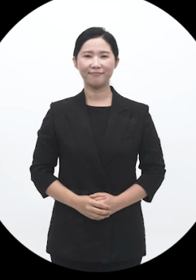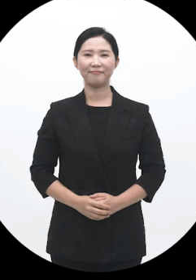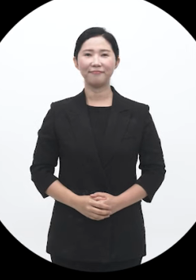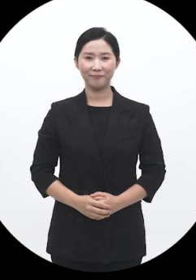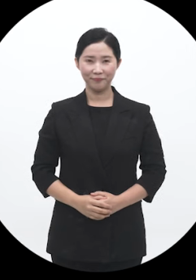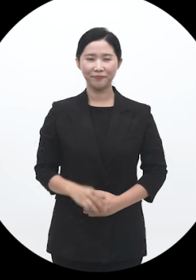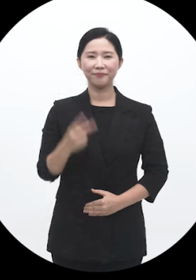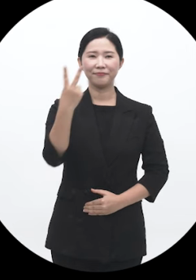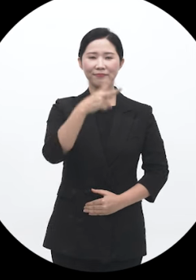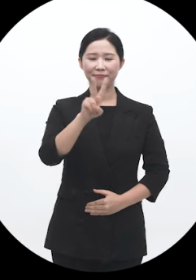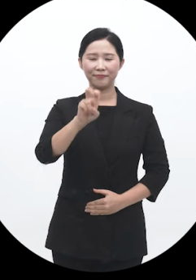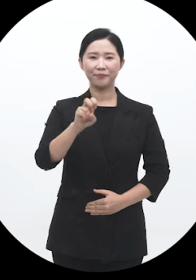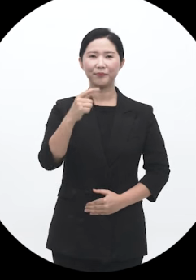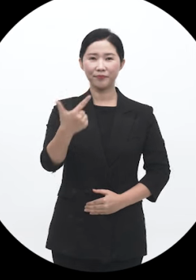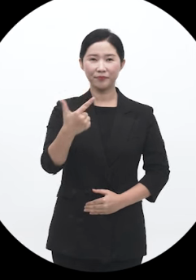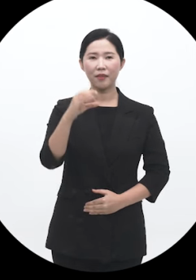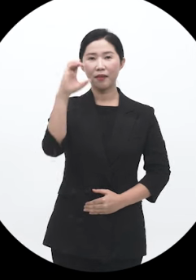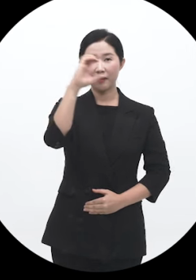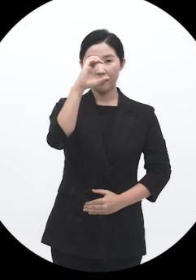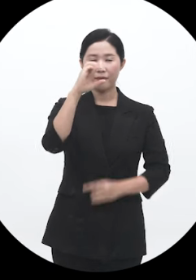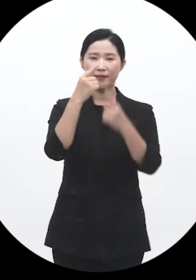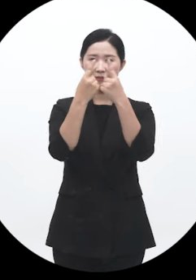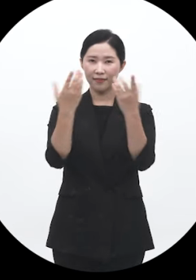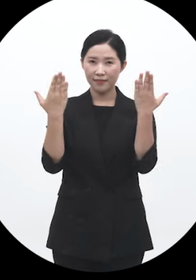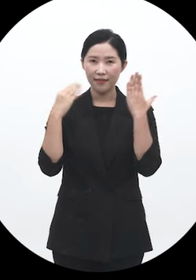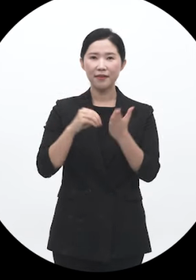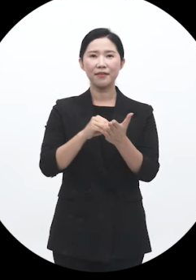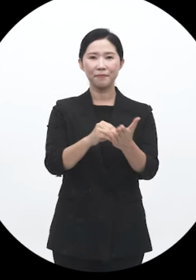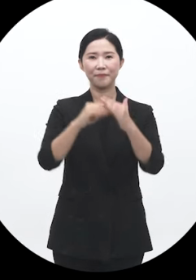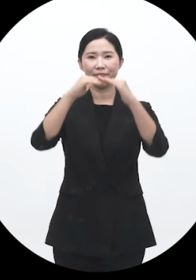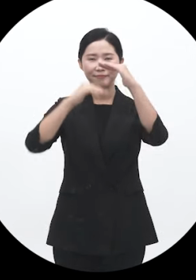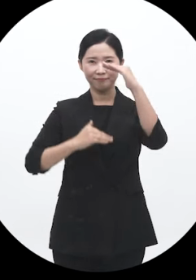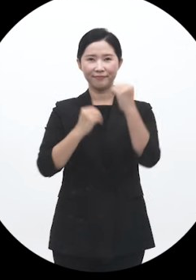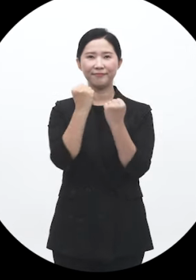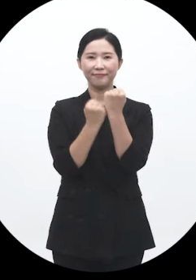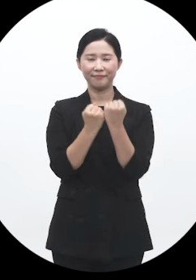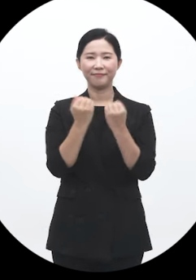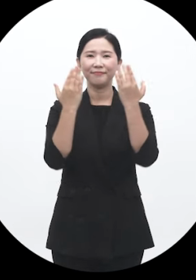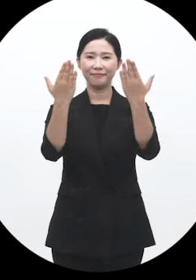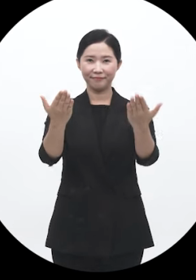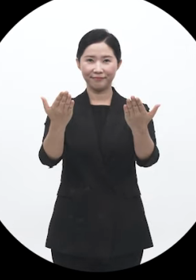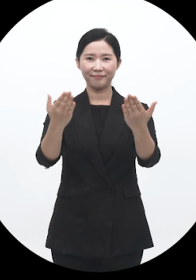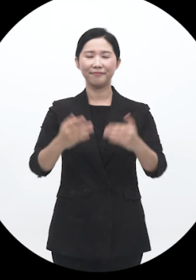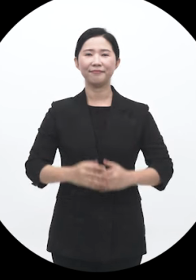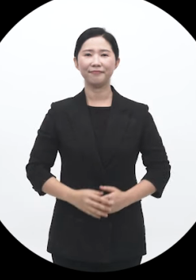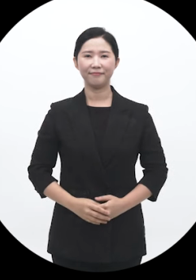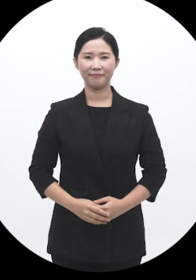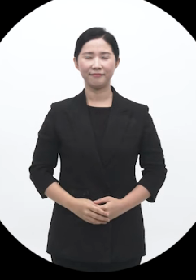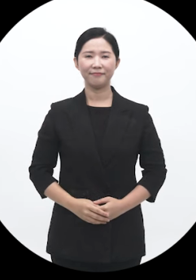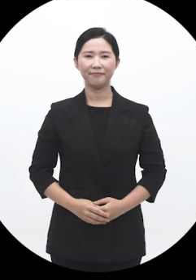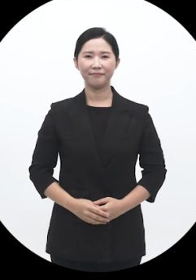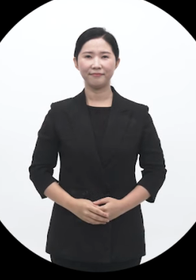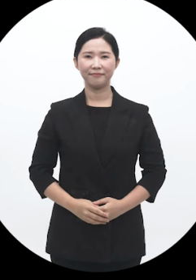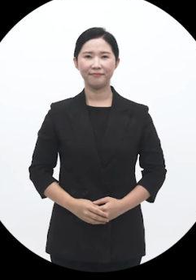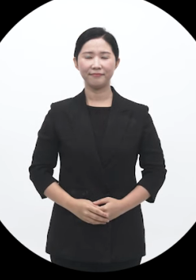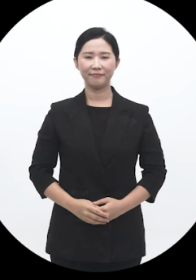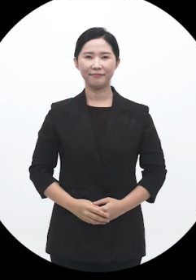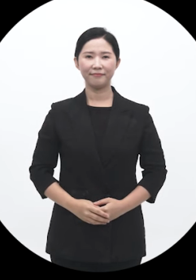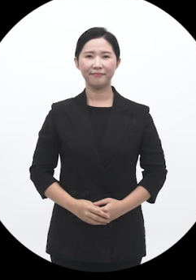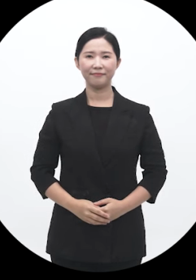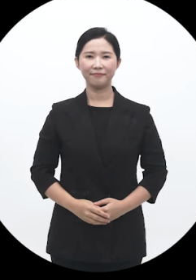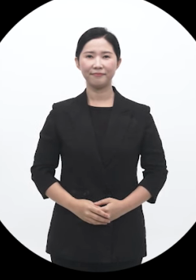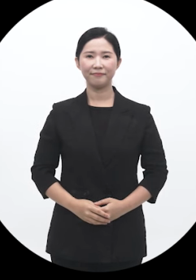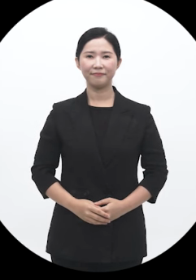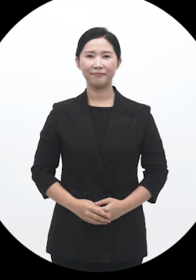그럼 지금부터 2026학년도 가톨릭대학교 입학전형 주요 사항에 대해 말씀드리도록